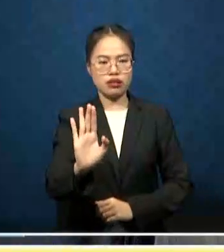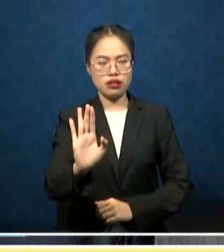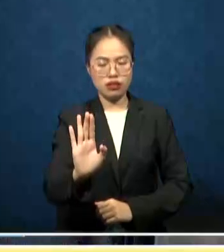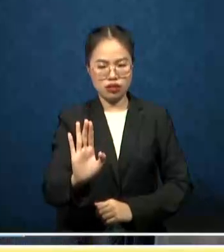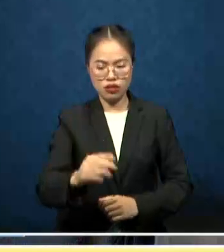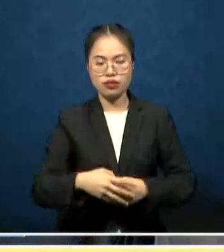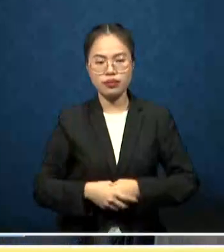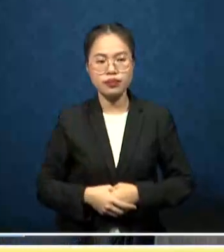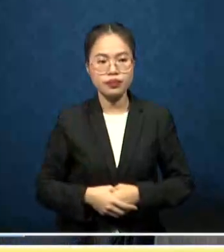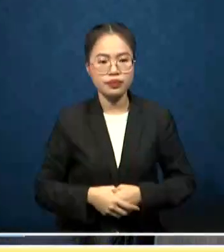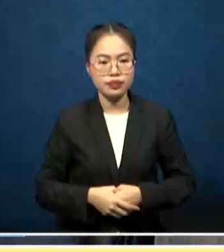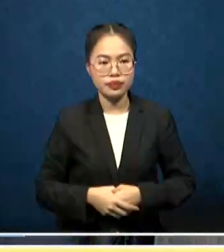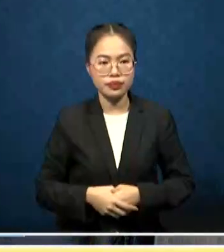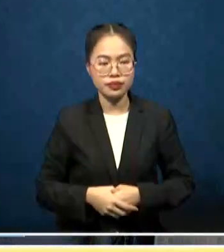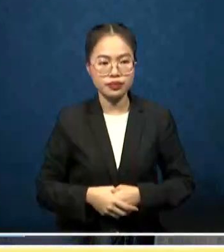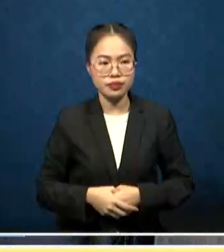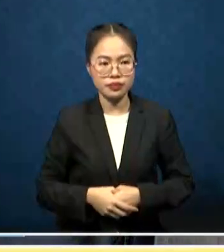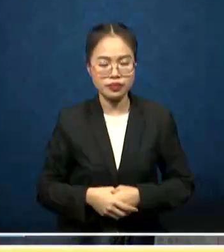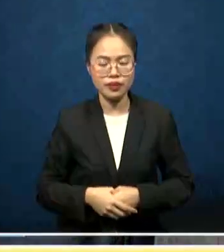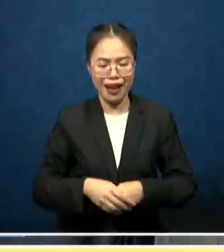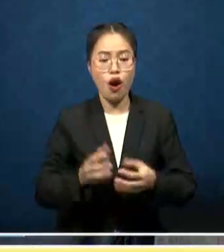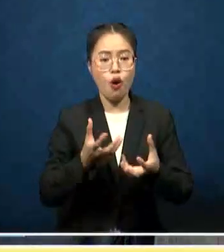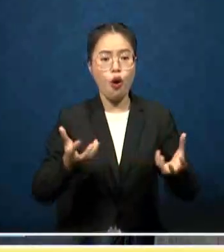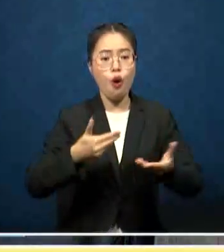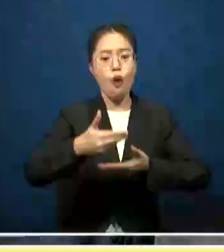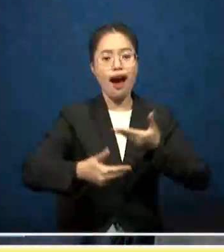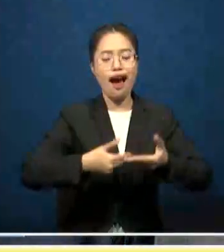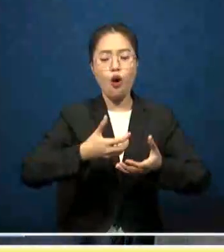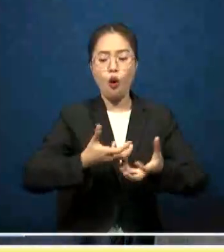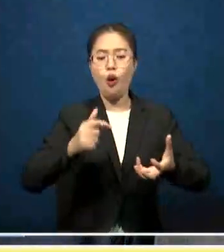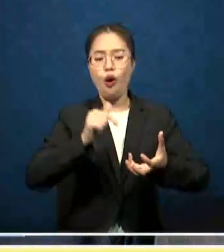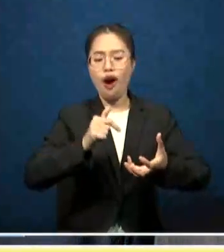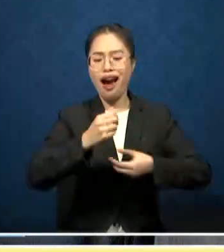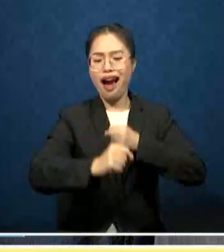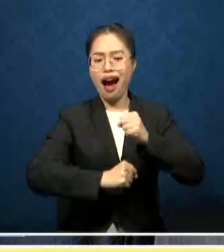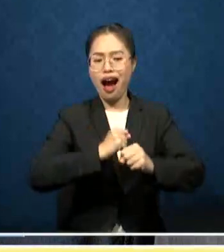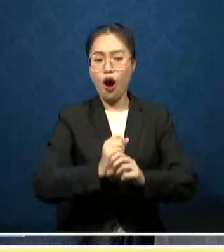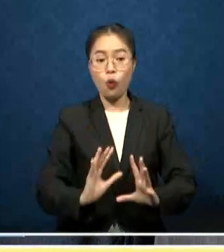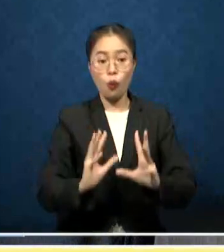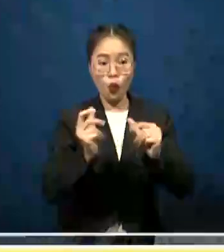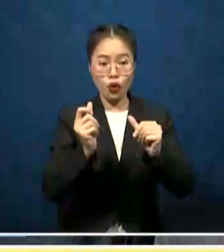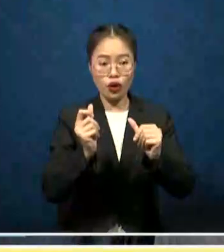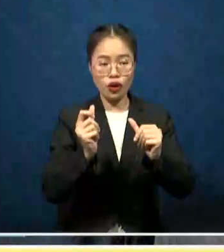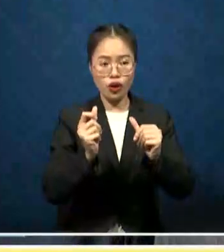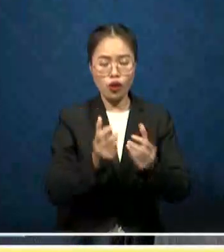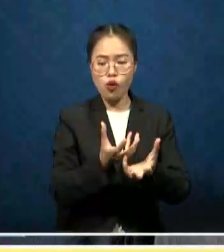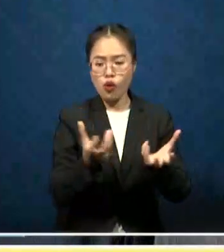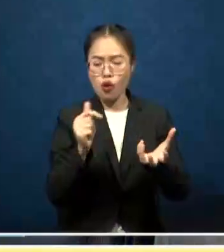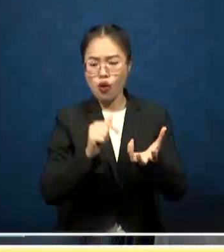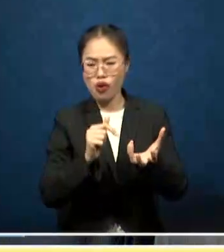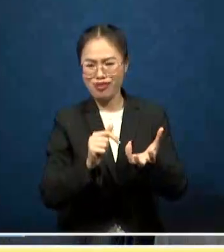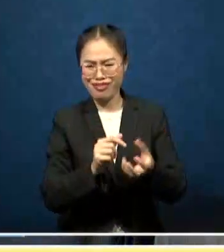ประการต่อมาครับการขายสินค้าหมดอายุการขายสินค้าที่ไม่